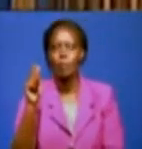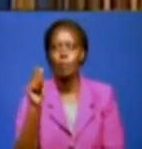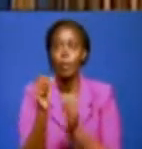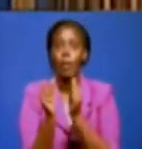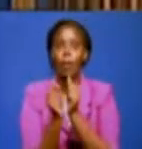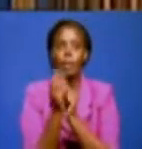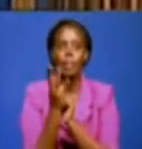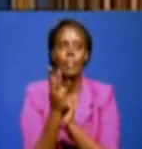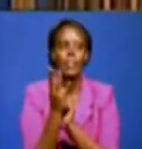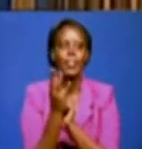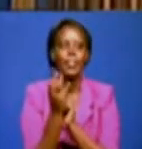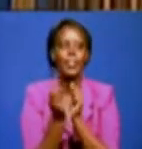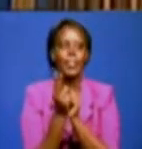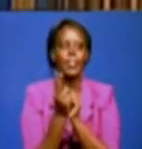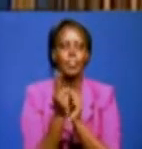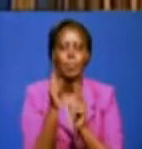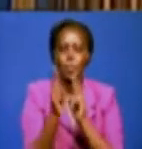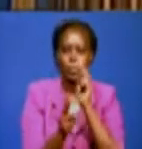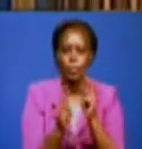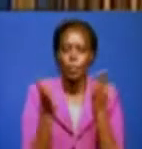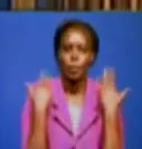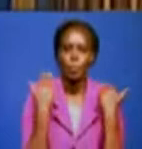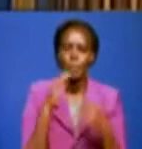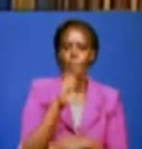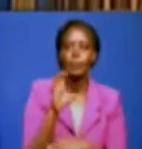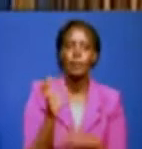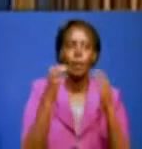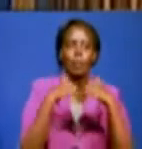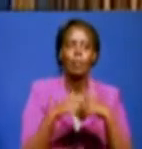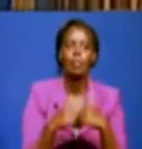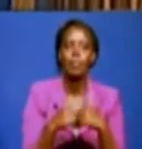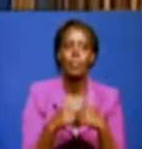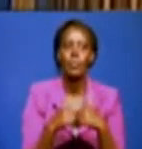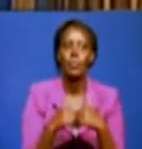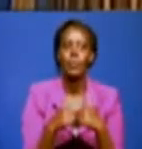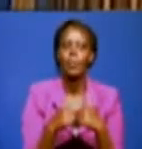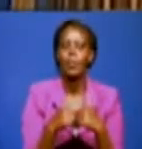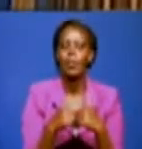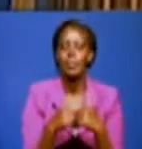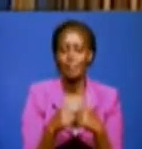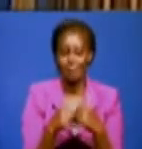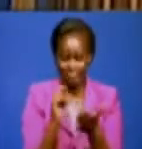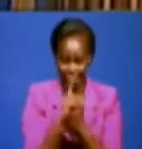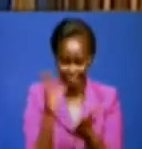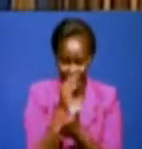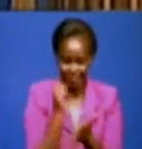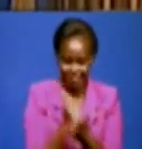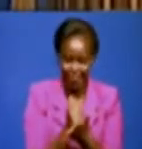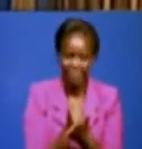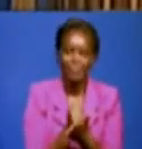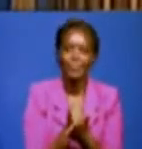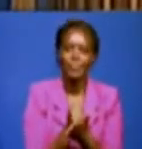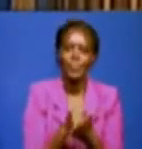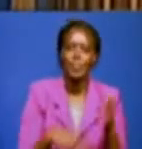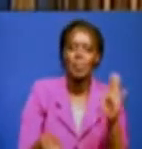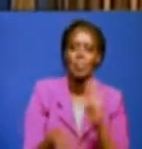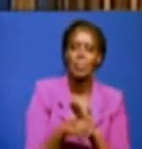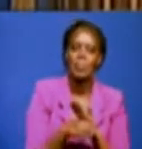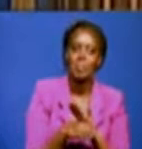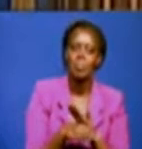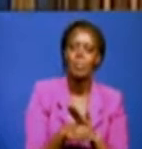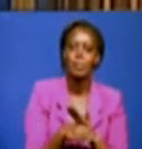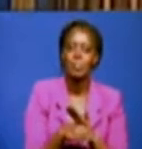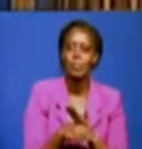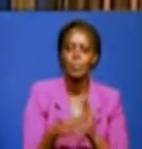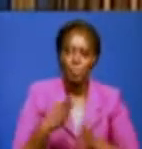14th December 2022, the Meru County Assembly approved a motion to remove from office by impeachment